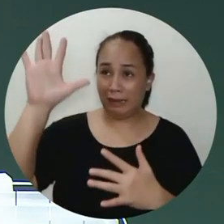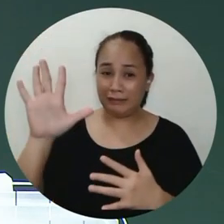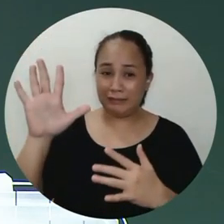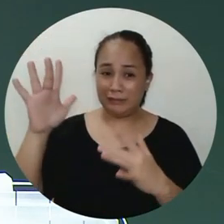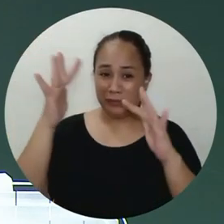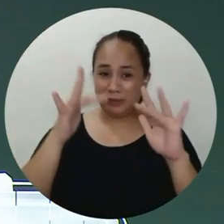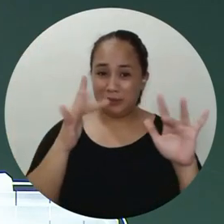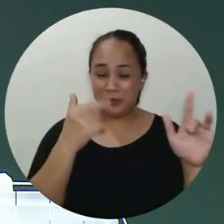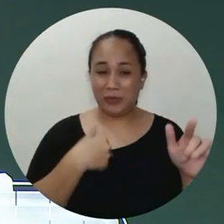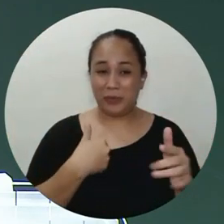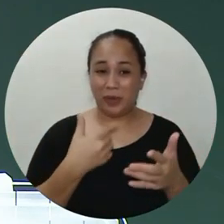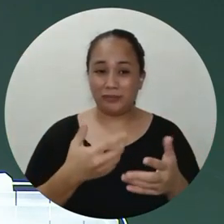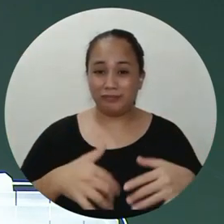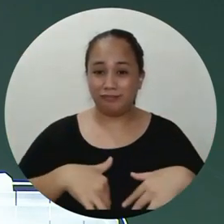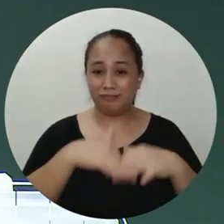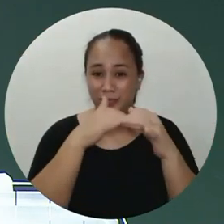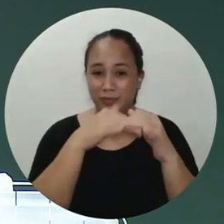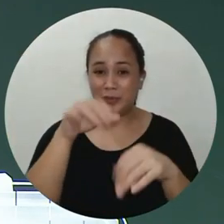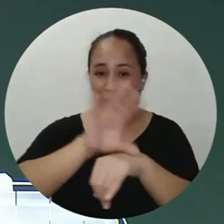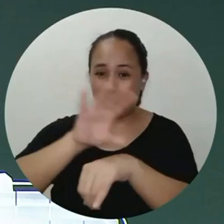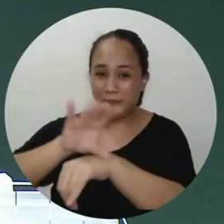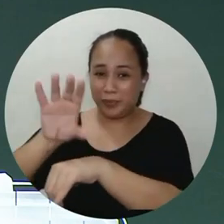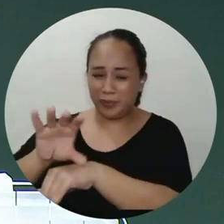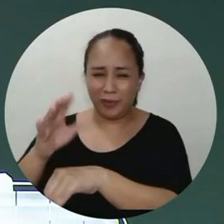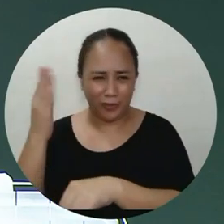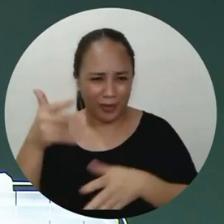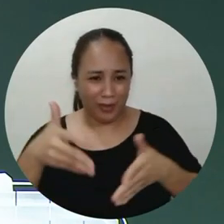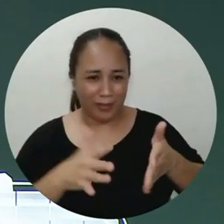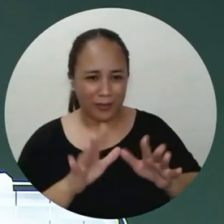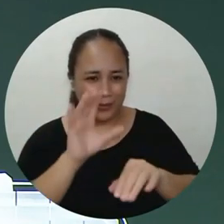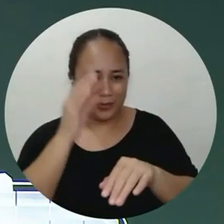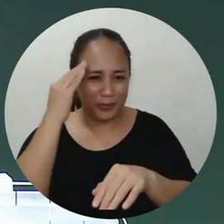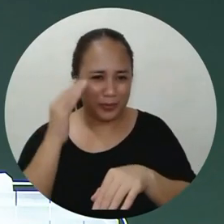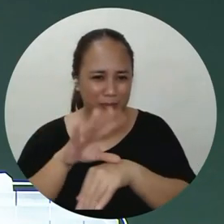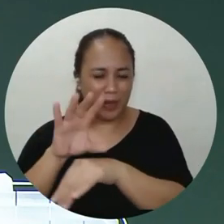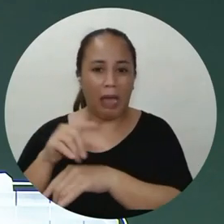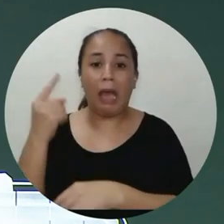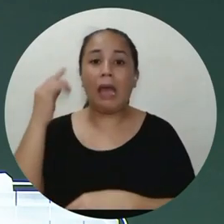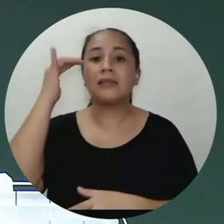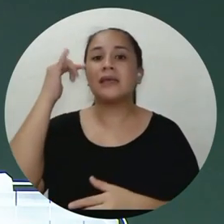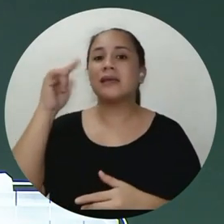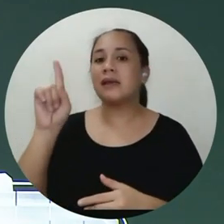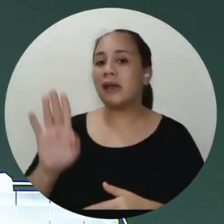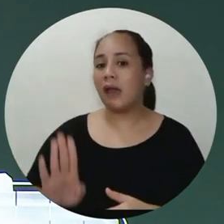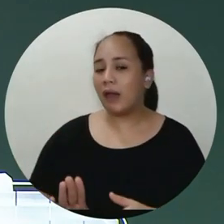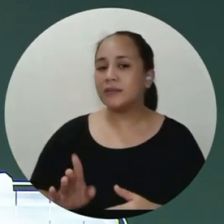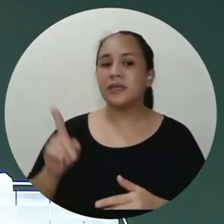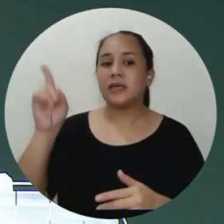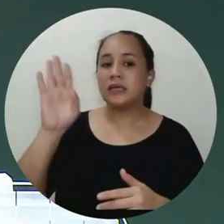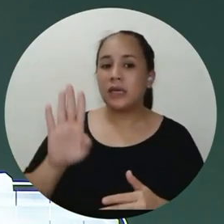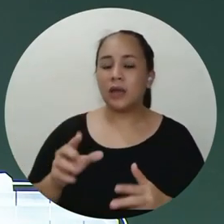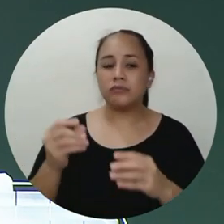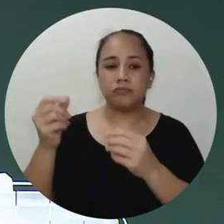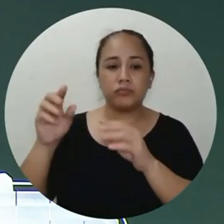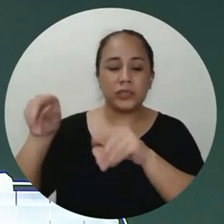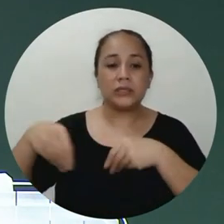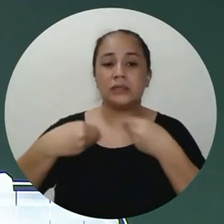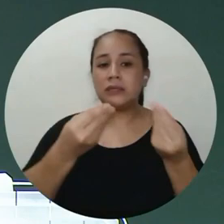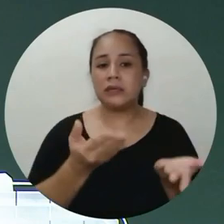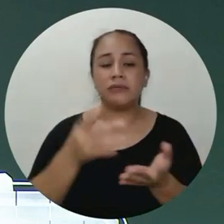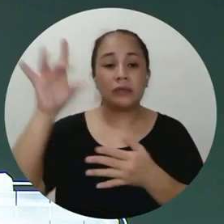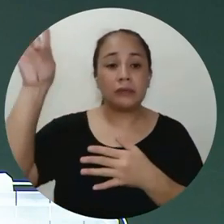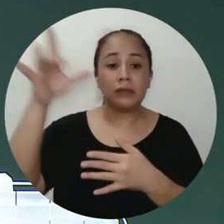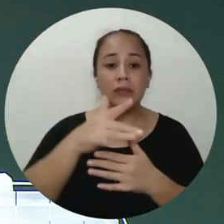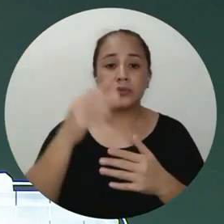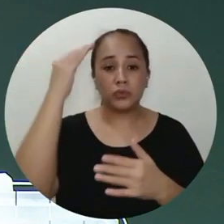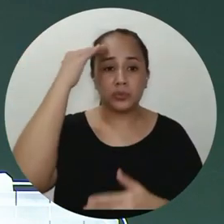churches. 제가 말한 거 은혜가 많다고 다 그렇게 은혜를 많이 주시는 것 같아. And I think that's why God pours so much of His grace to Koreans. 그 필리핀 사람들은 성품 자체가